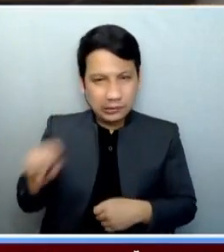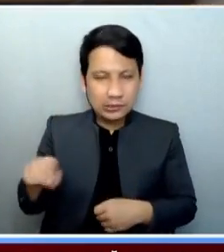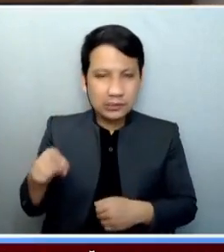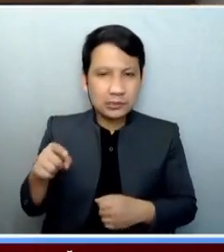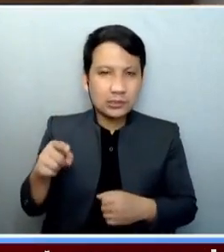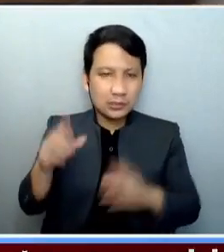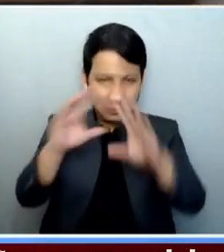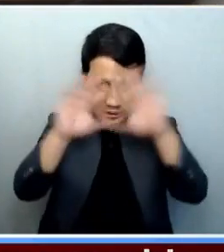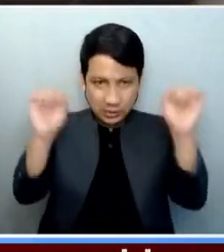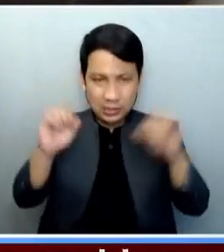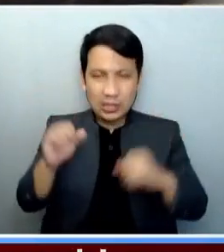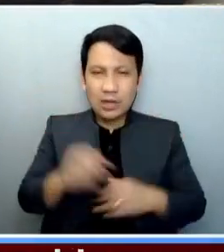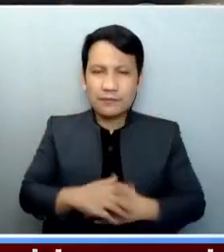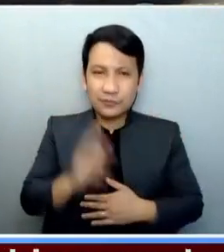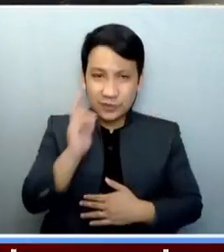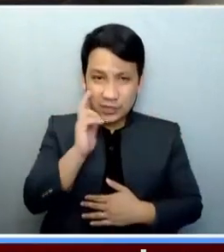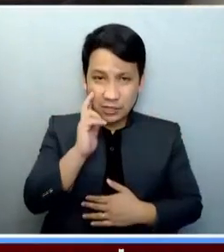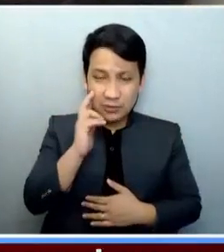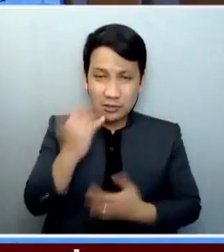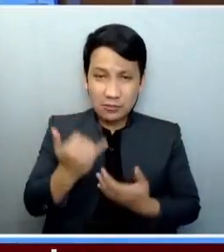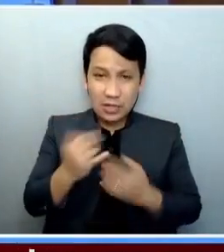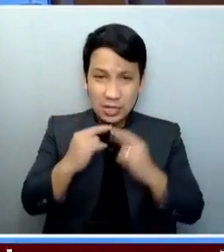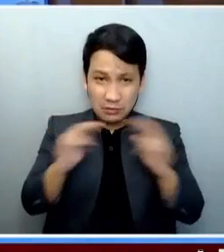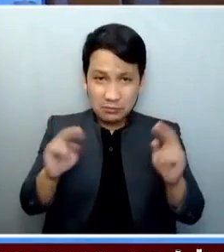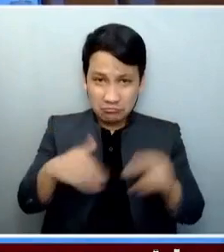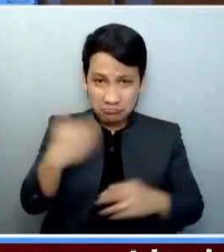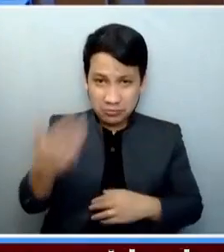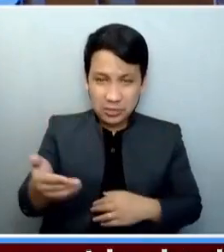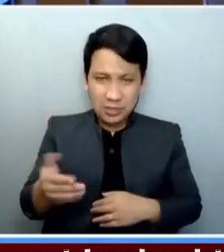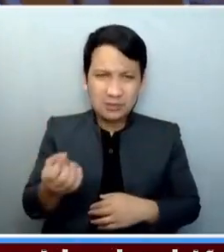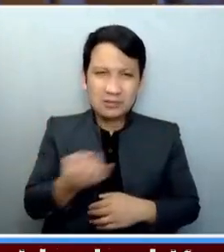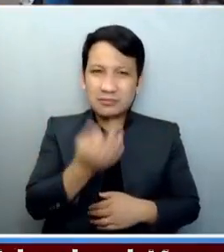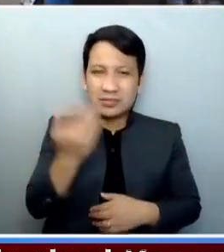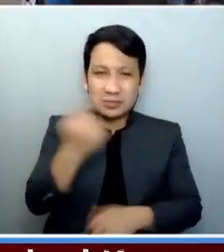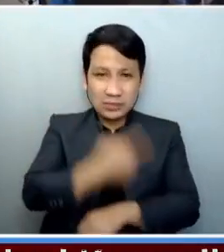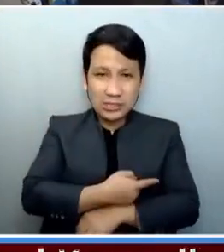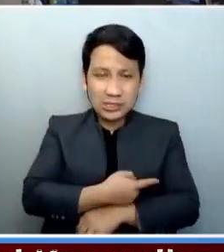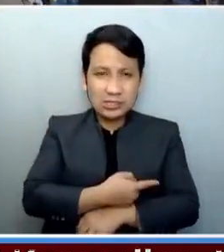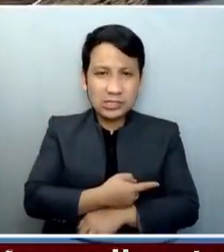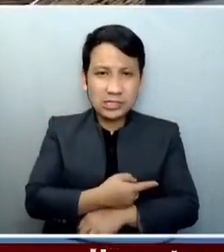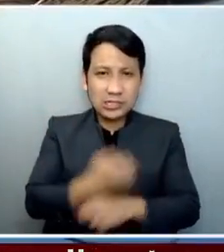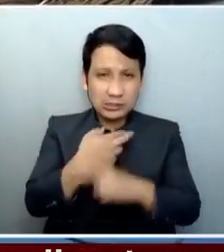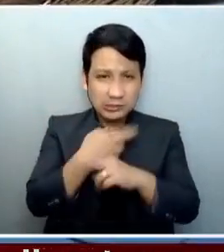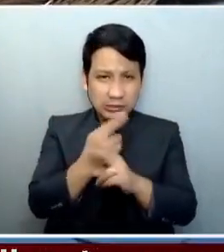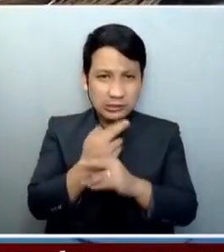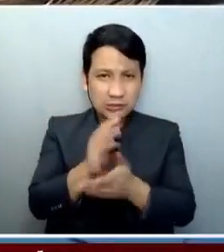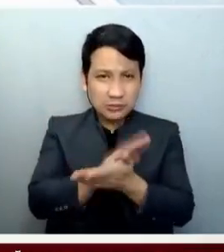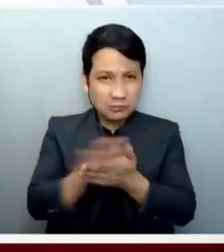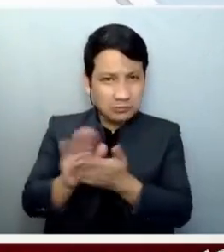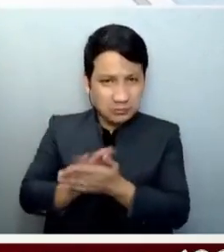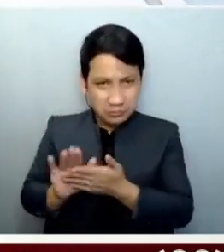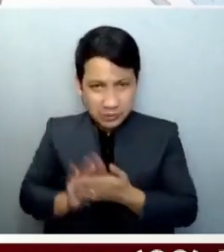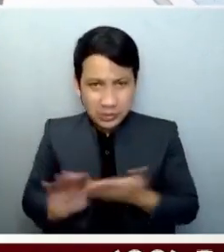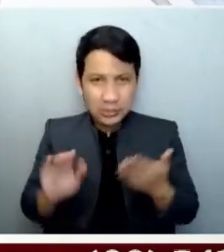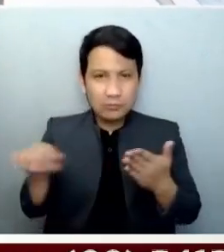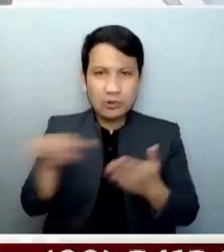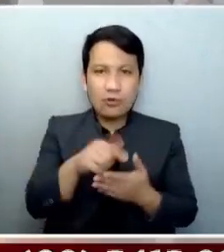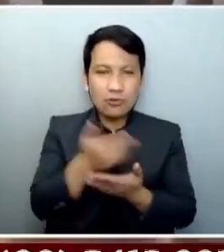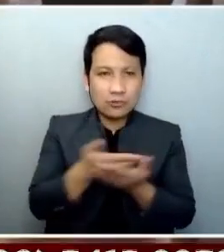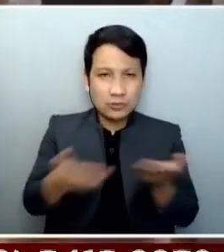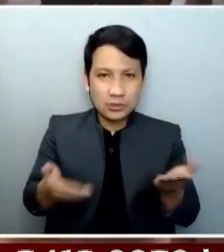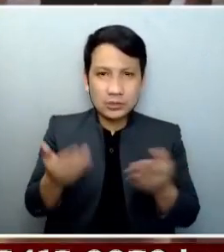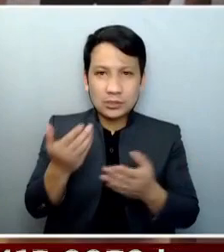presidente. Samantala sa batasan pambansa, ilang araw nang kinukumpuni, nililinis at sineset-up ang mga kakailanganin sa